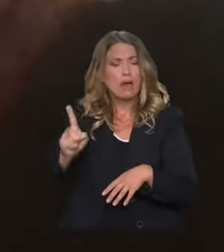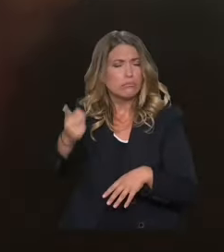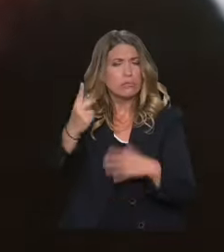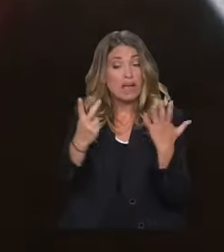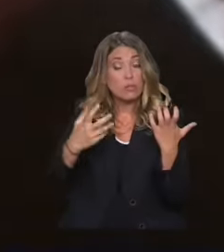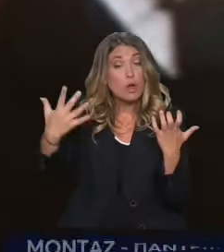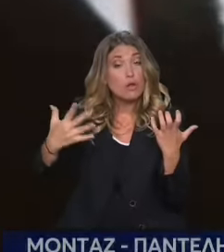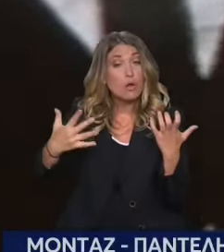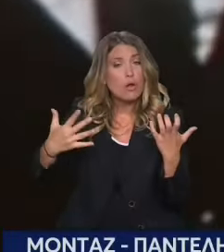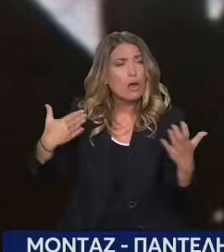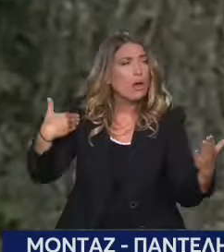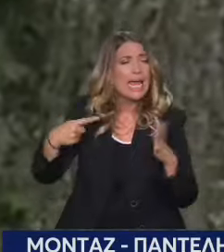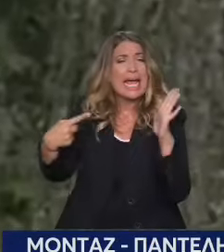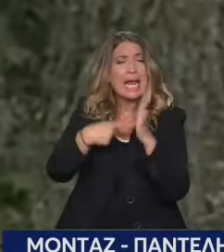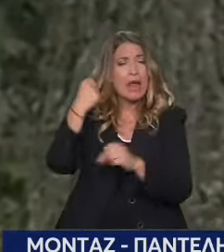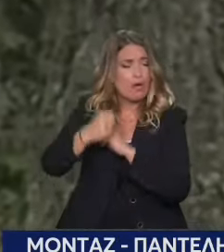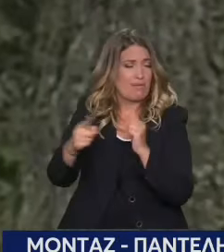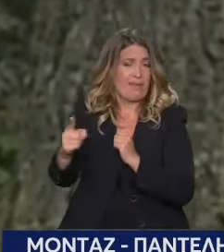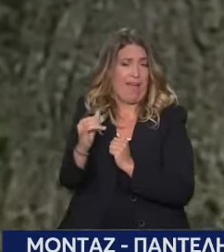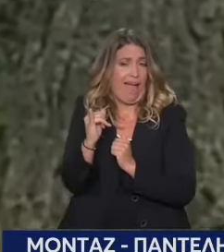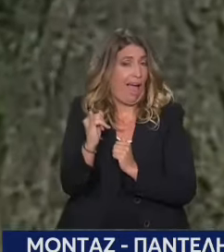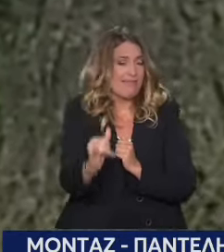1000 ολόκληρα χρόνια στη Βρετανία.